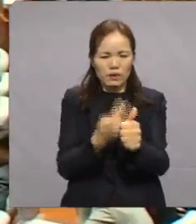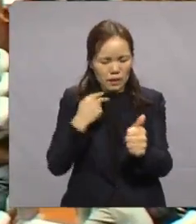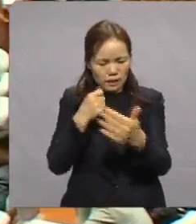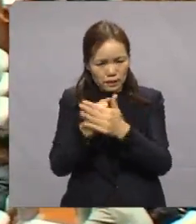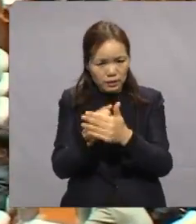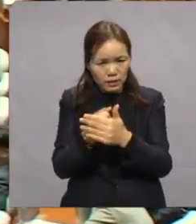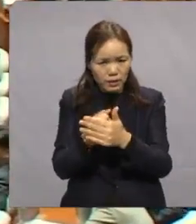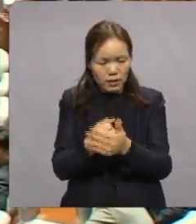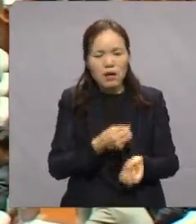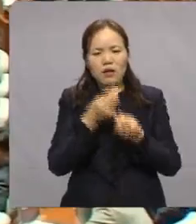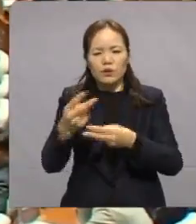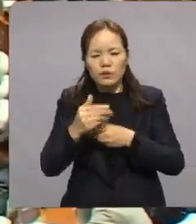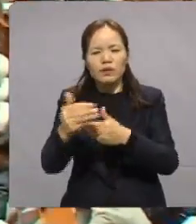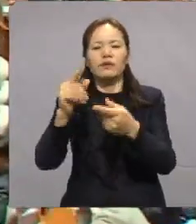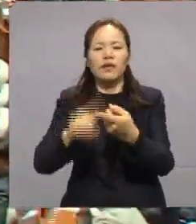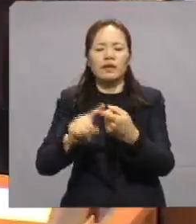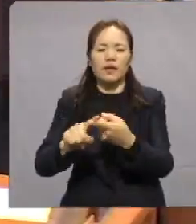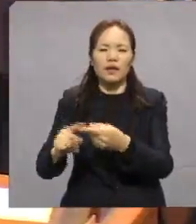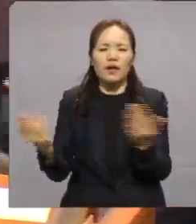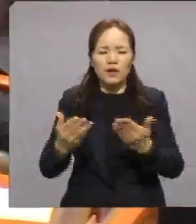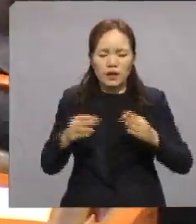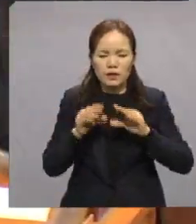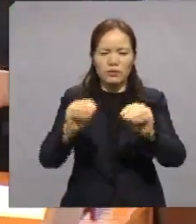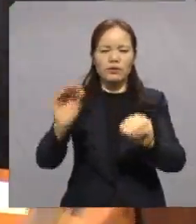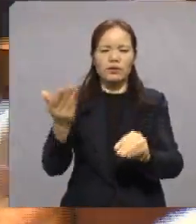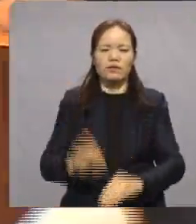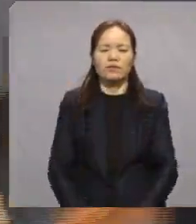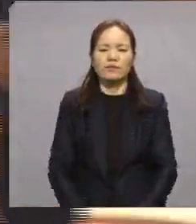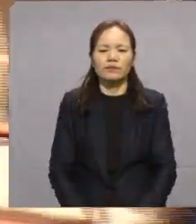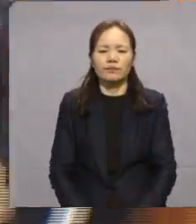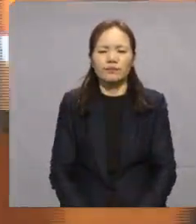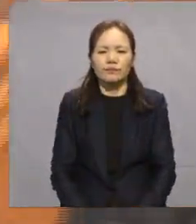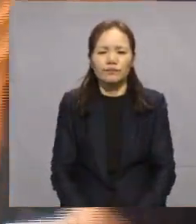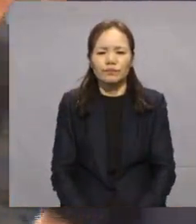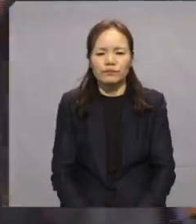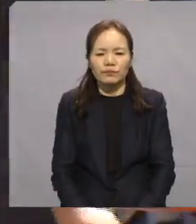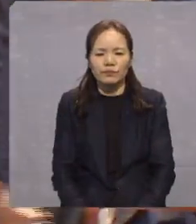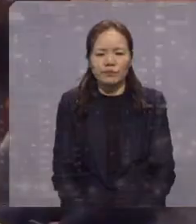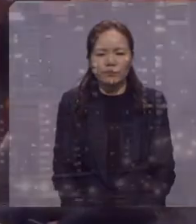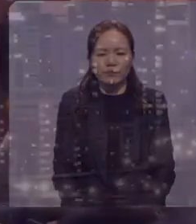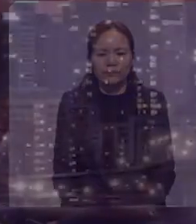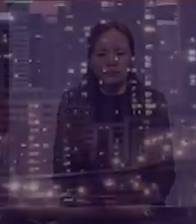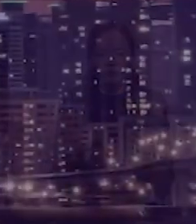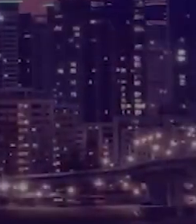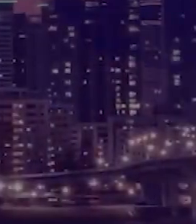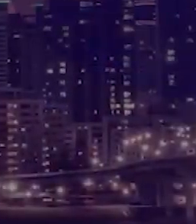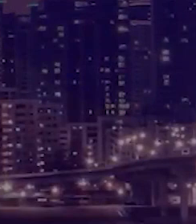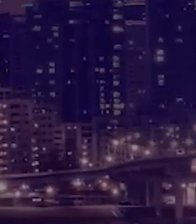의결서 송달 절차를 밟는 대로 직무가 정지됩니다 OBS 뉴스 이진입니다